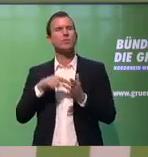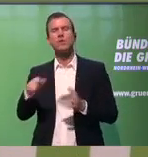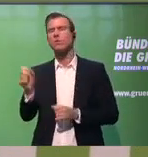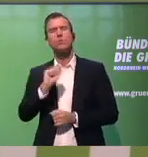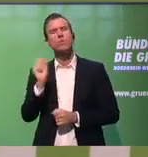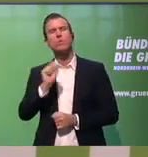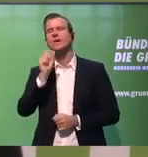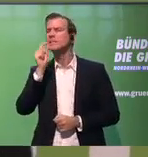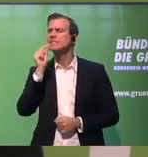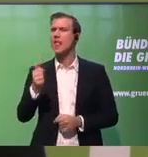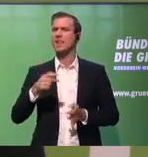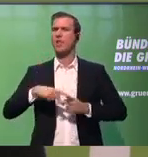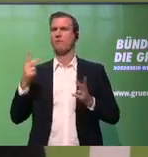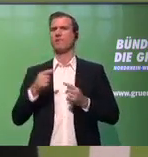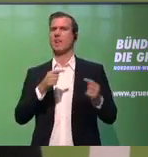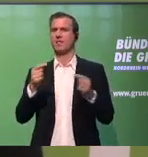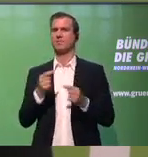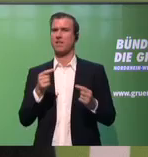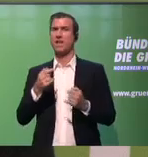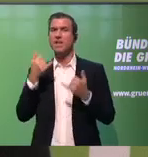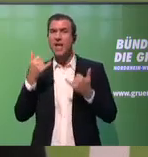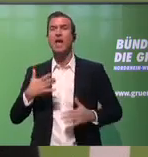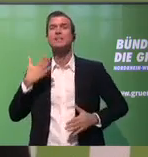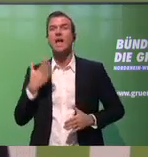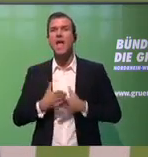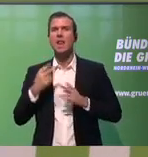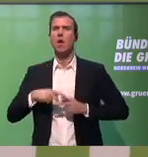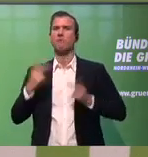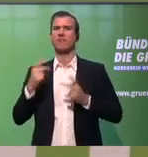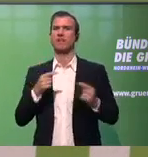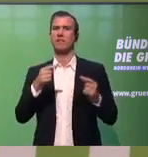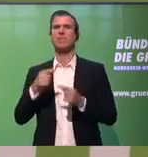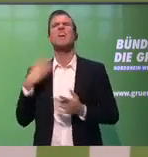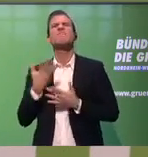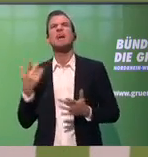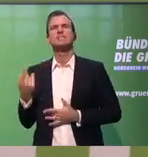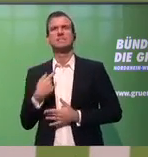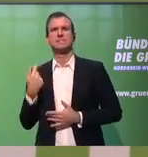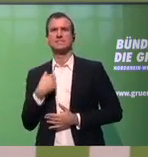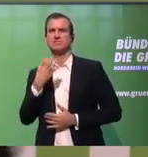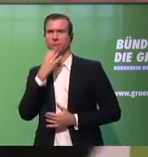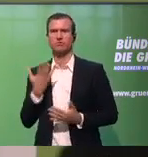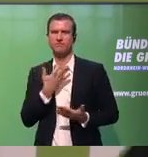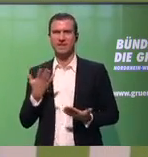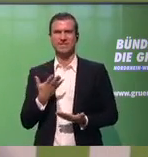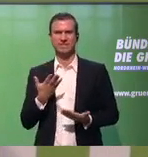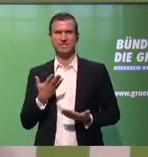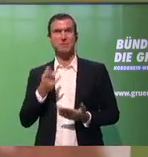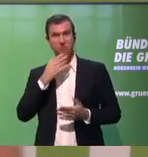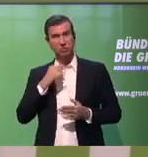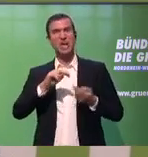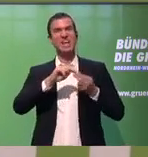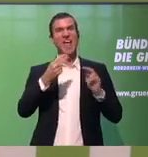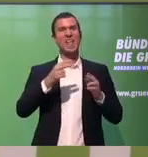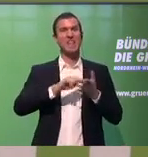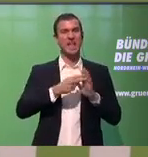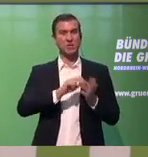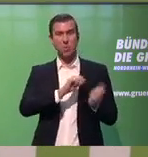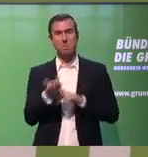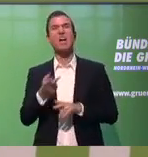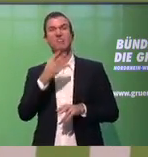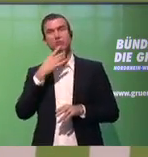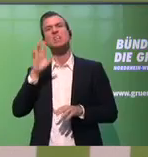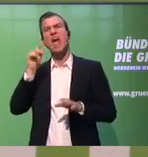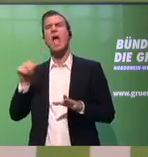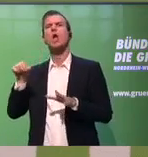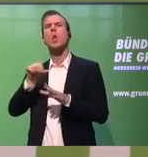zu selten. Jetzt haben wir eigentlich endlich eine öffentliche Debatte darüber, was wollen wir eigentlich? Wollen wir gentechnisch veränderte Organismen? Wollen wir Chlorhühnchen und